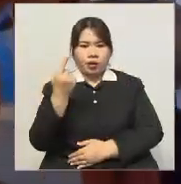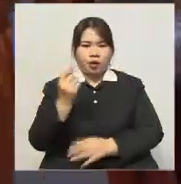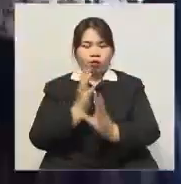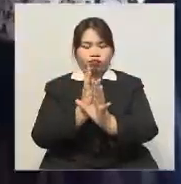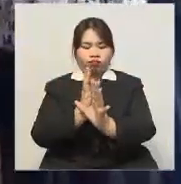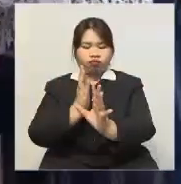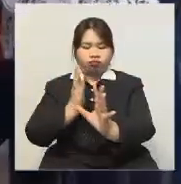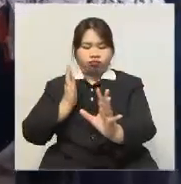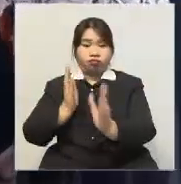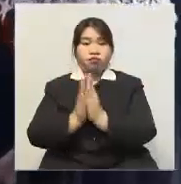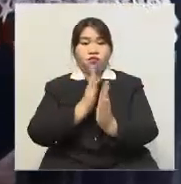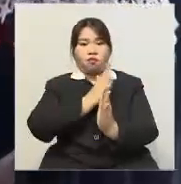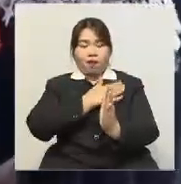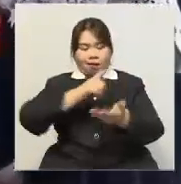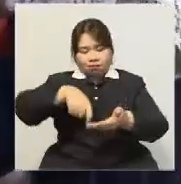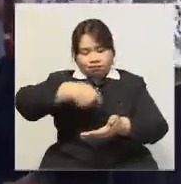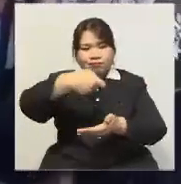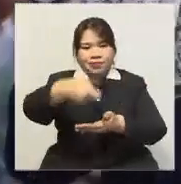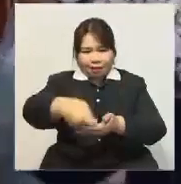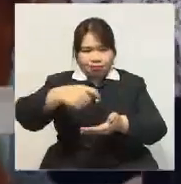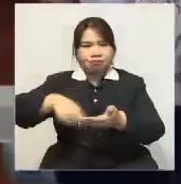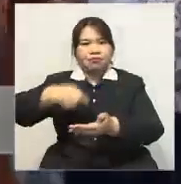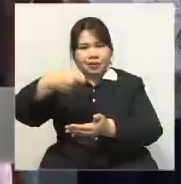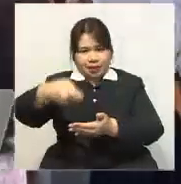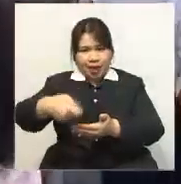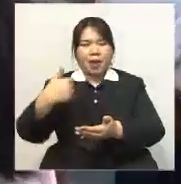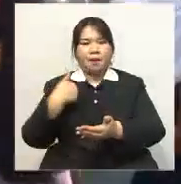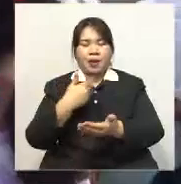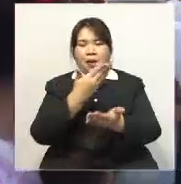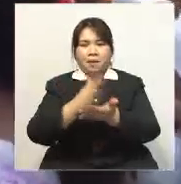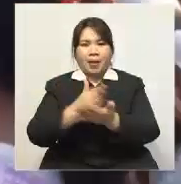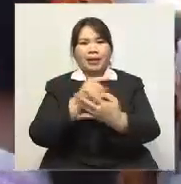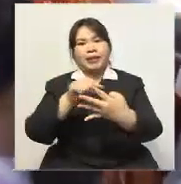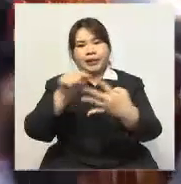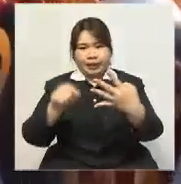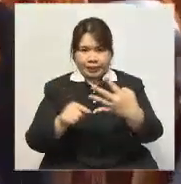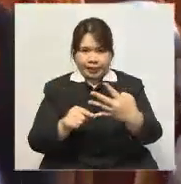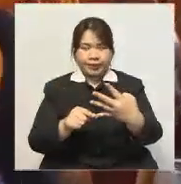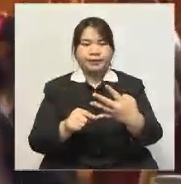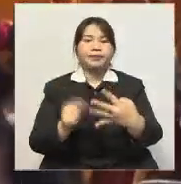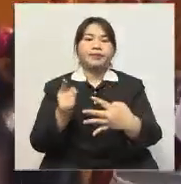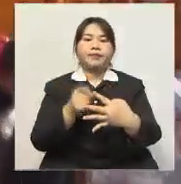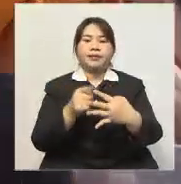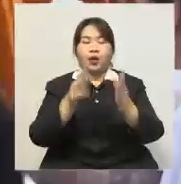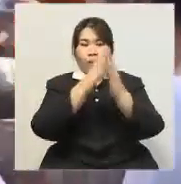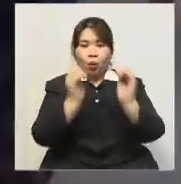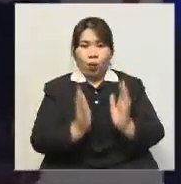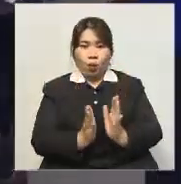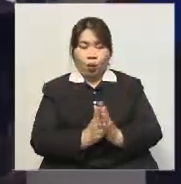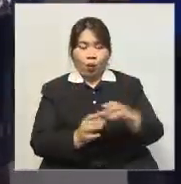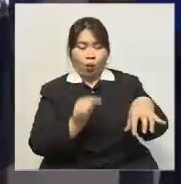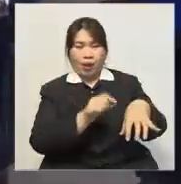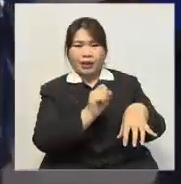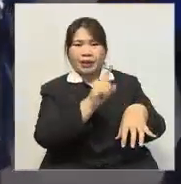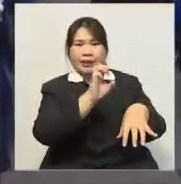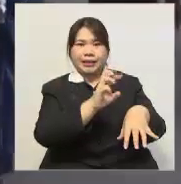ทำบุญตักบาตรเทโวโดยจังหวัดหนองคายนะครับแบ่งการบิณฑบาตออกเป็น4สายประกอบด้วยนะครับจากวัดสิริมหากระ